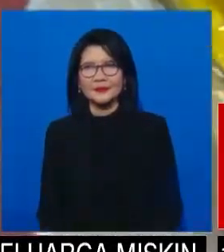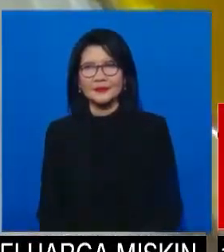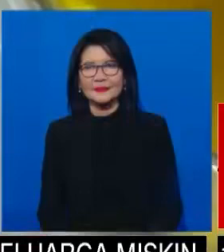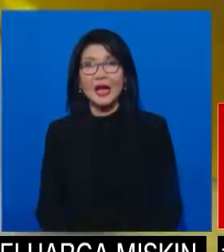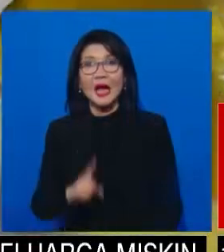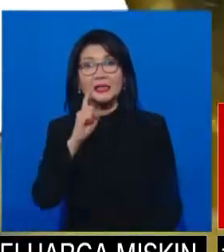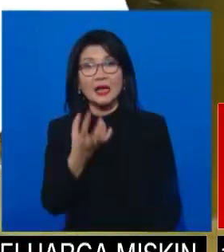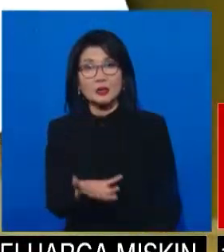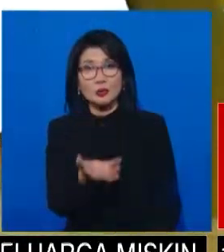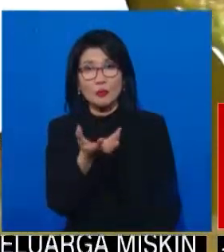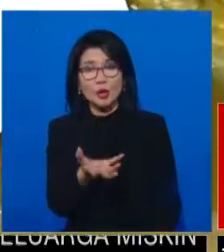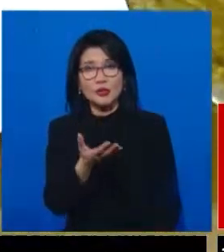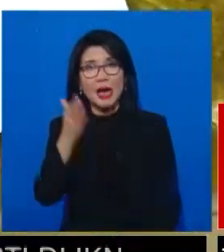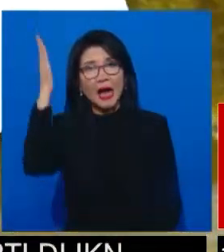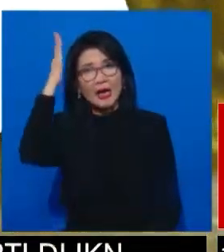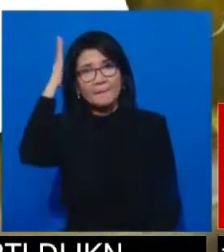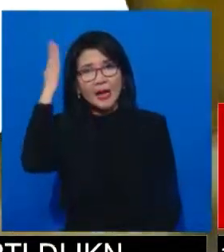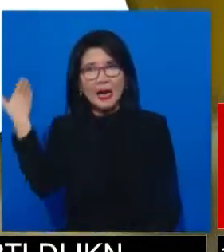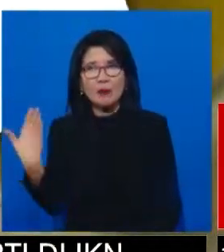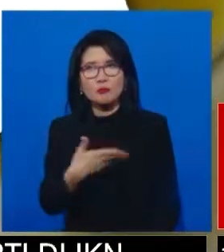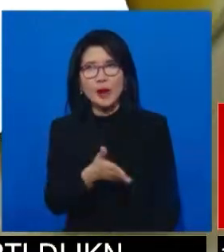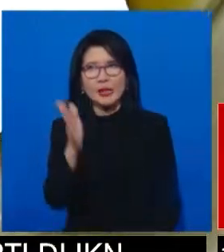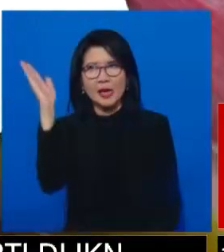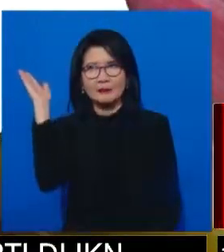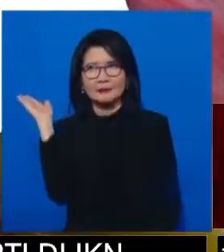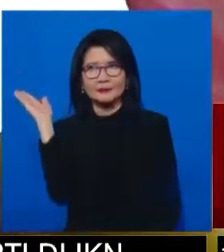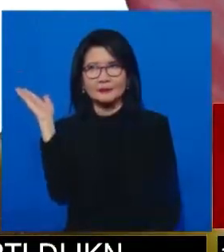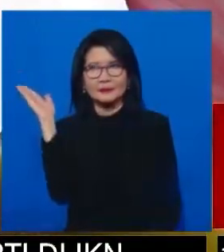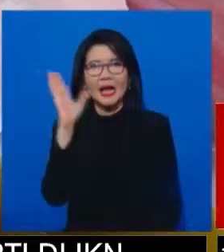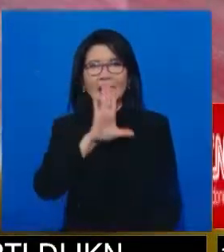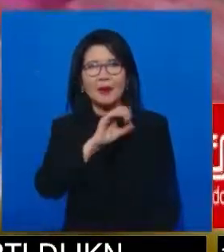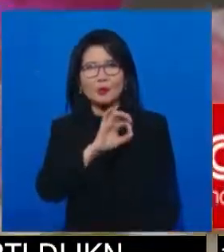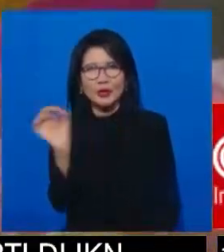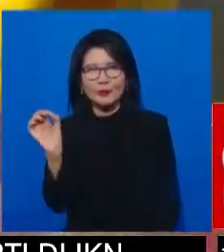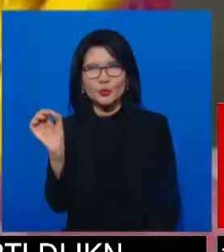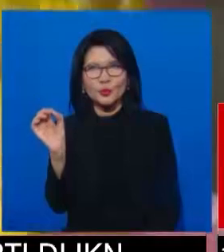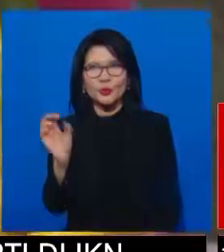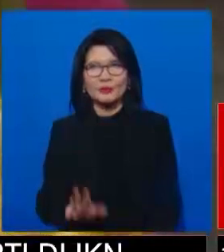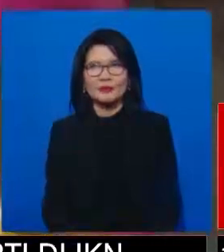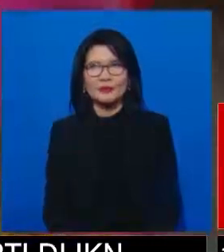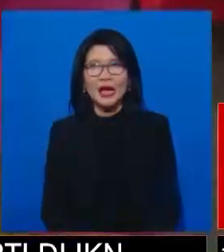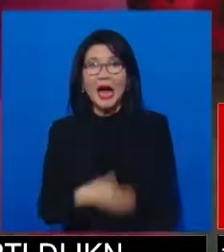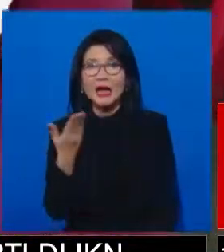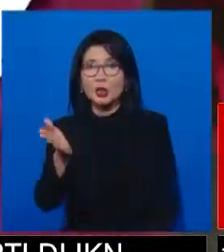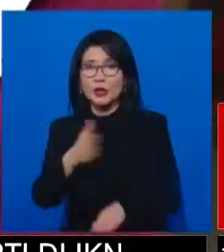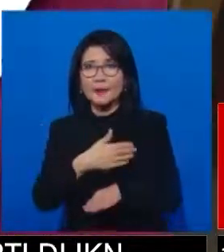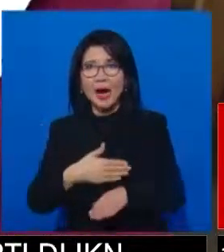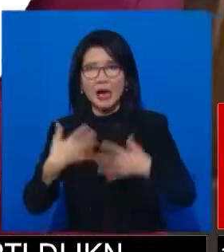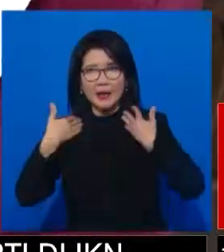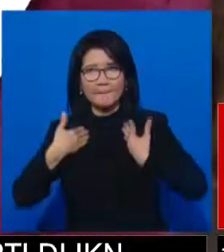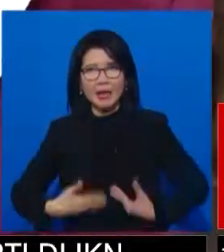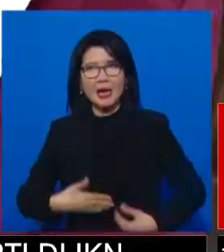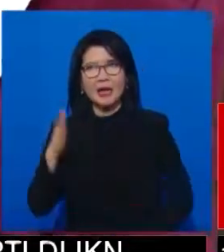Satu porsi asam-asam kepala ikan mubara ini dihargai Rp50.000. Sementara untuk asam-asam ataupun bakar bagian badan ikan